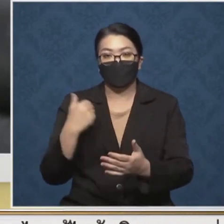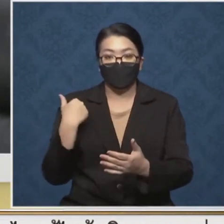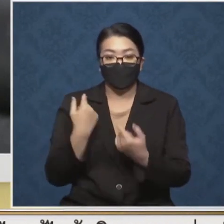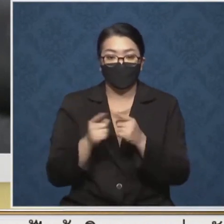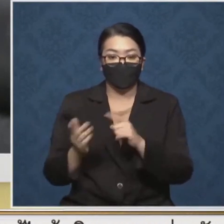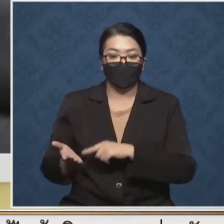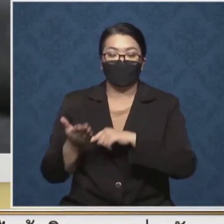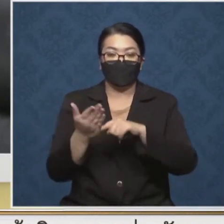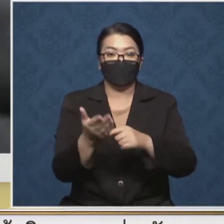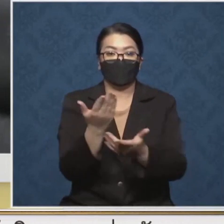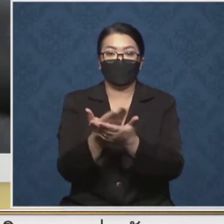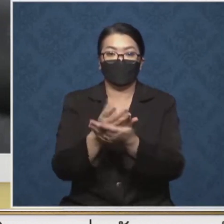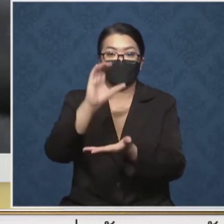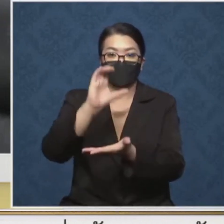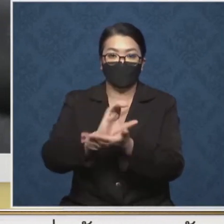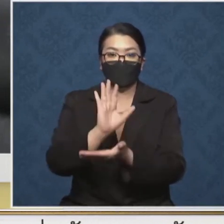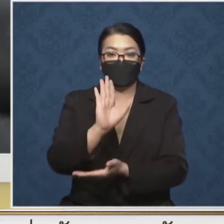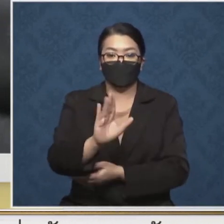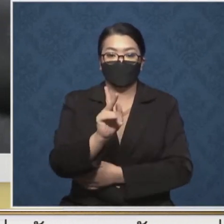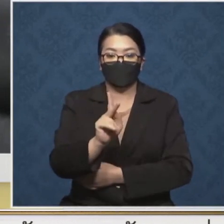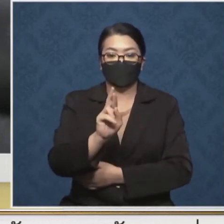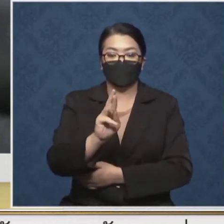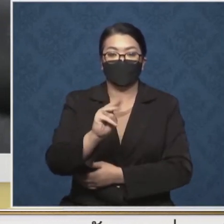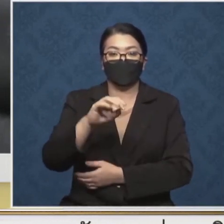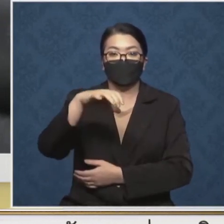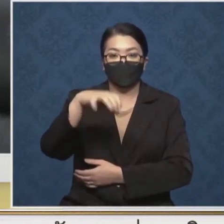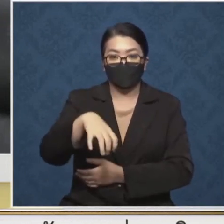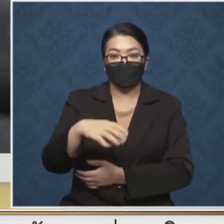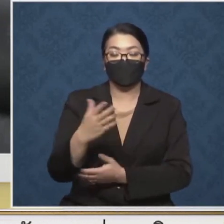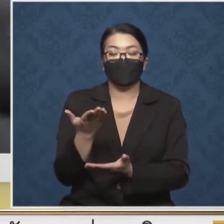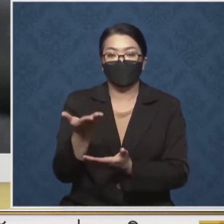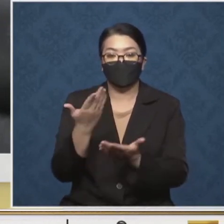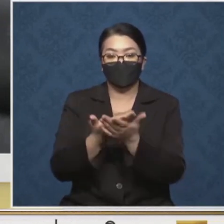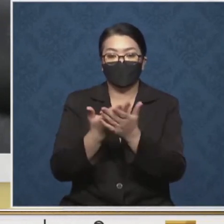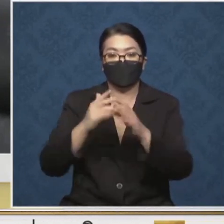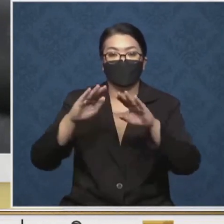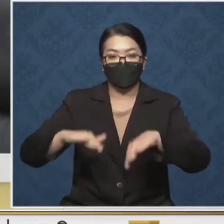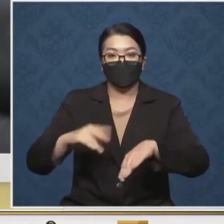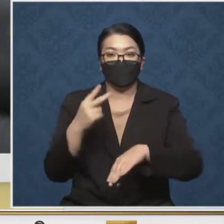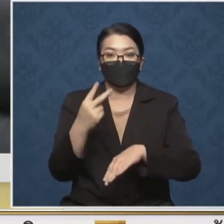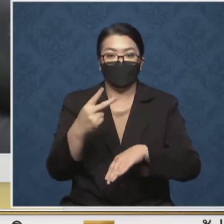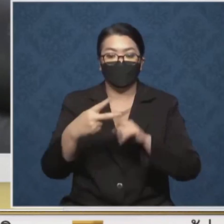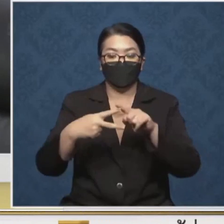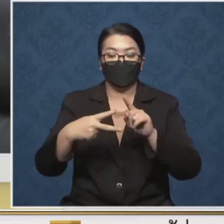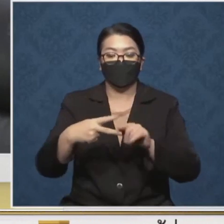อั ogล็มิ fak สา OG ตisestiเา